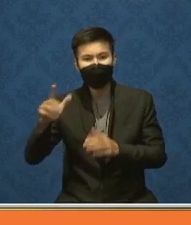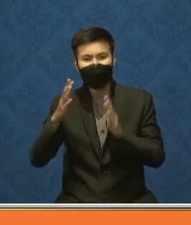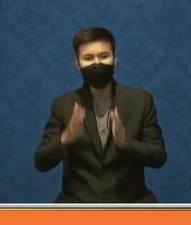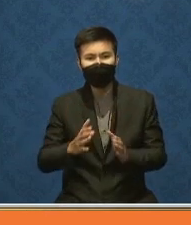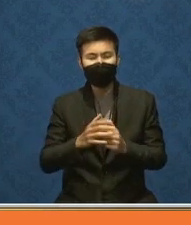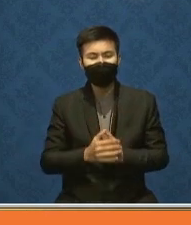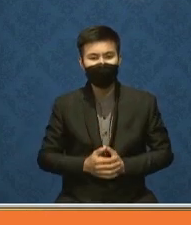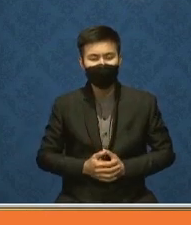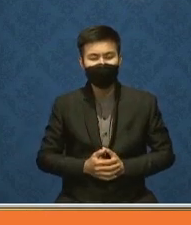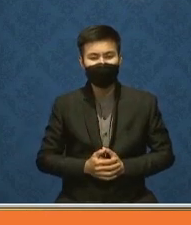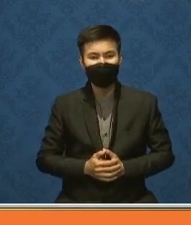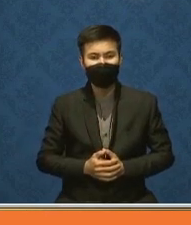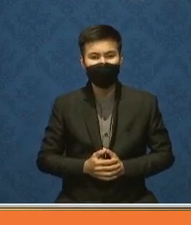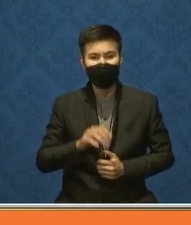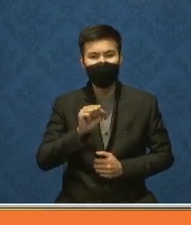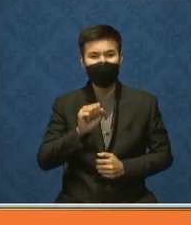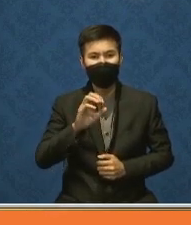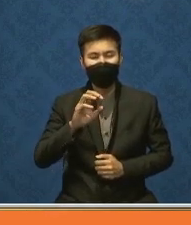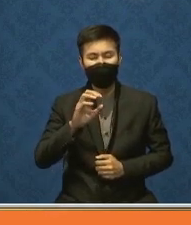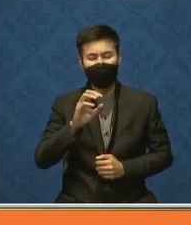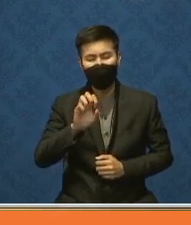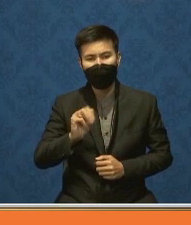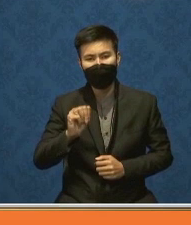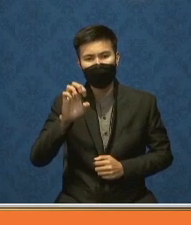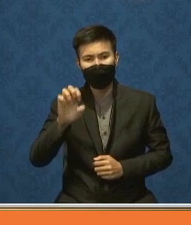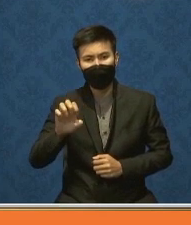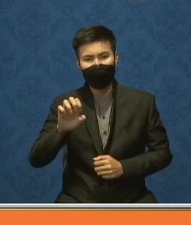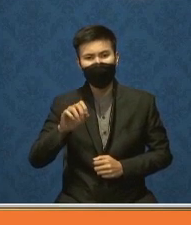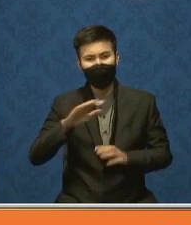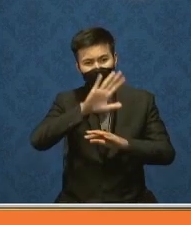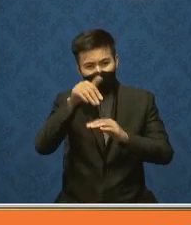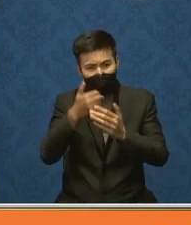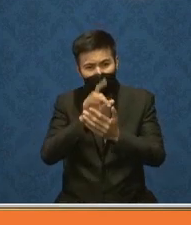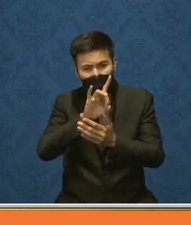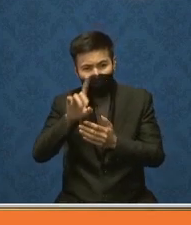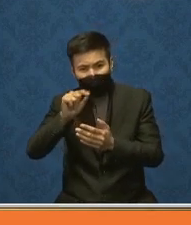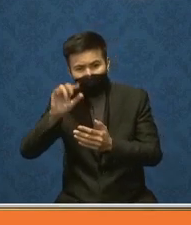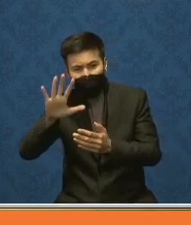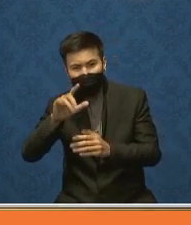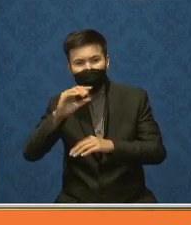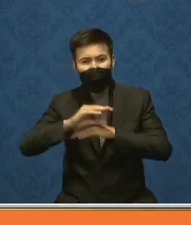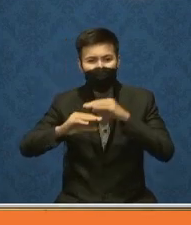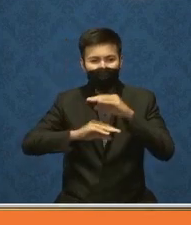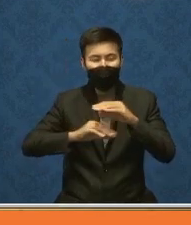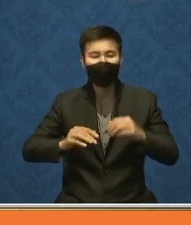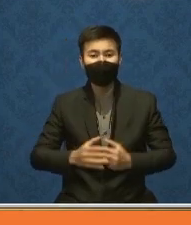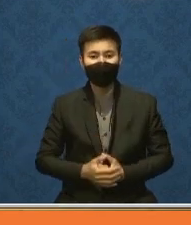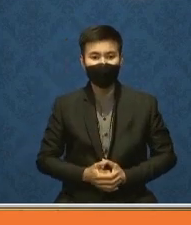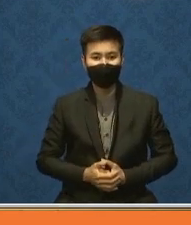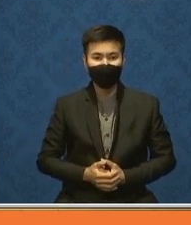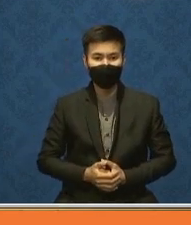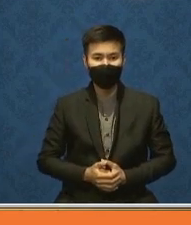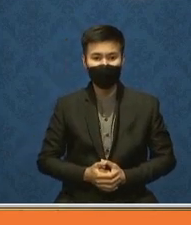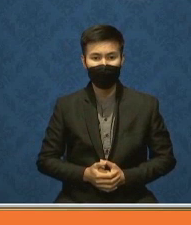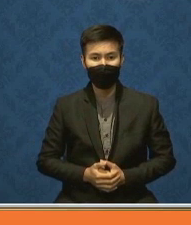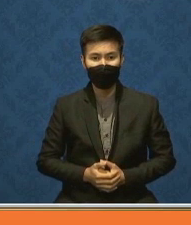ไปดูไส้ในเนี่ยงบ SMB ก็จะเต็มไปด้วยโครงการเบี้ยหัวแตก125โครงการ ือเฉลี่ยแล้วเนี่ยคือ21ล้านบาทต่อของ1โคร